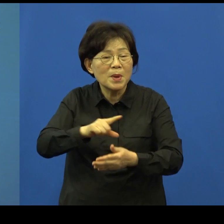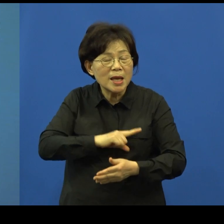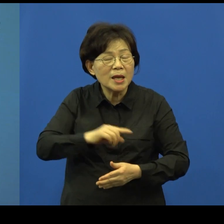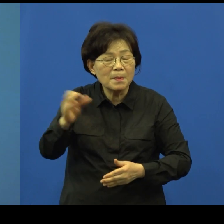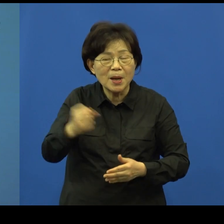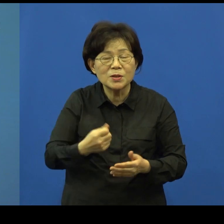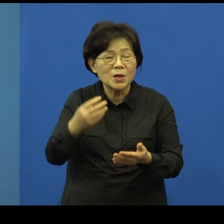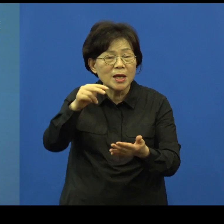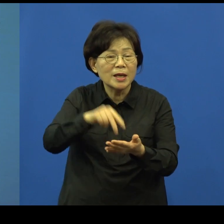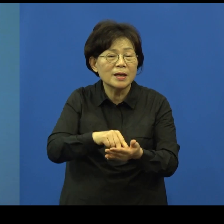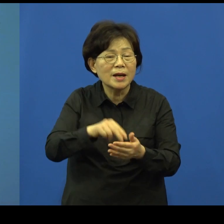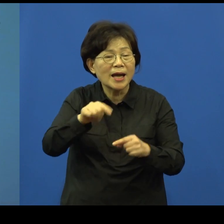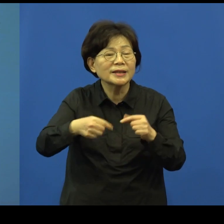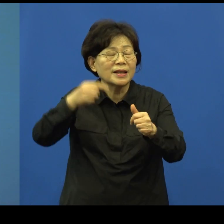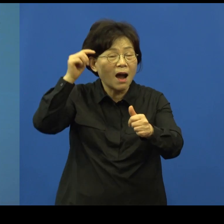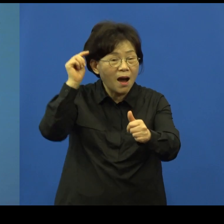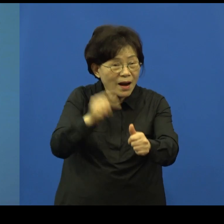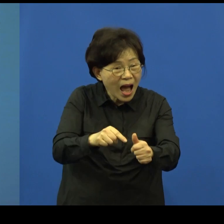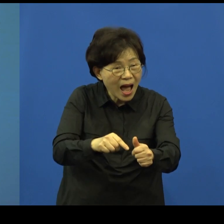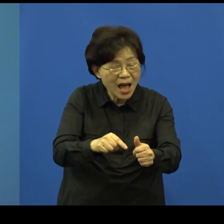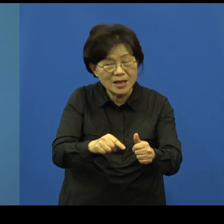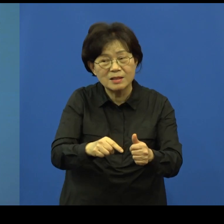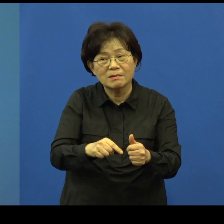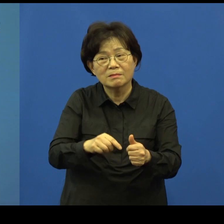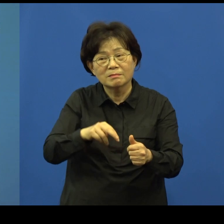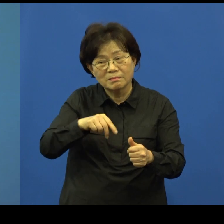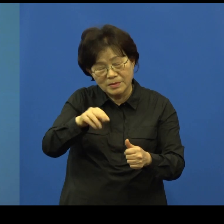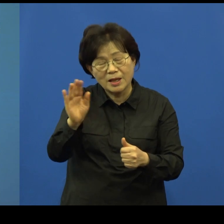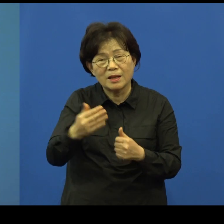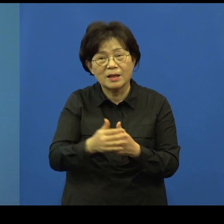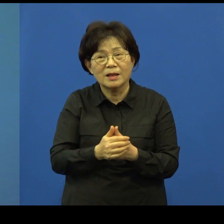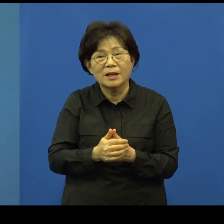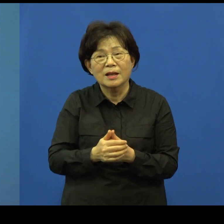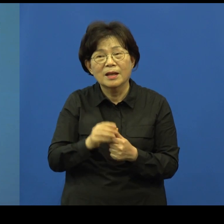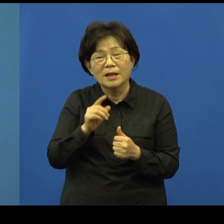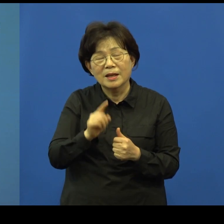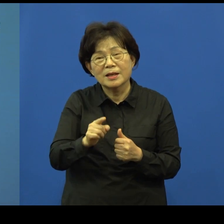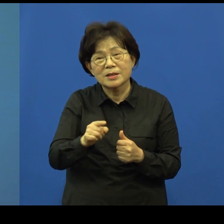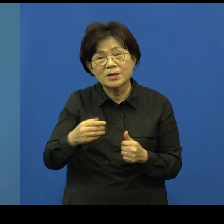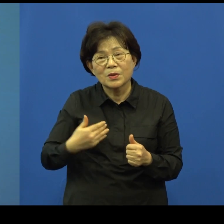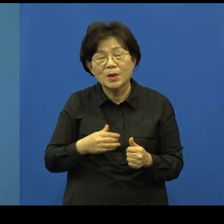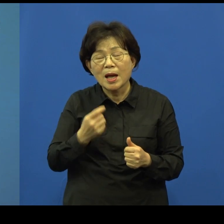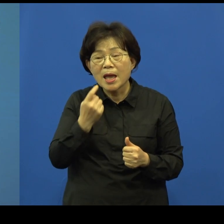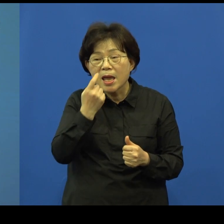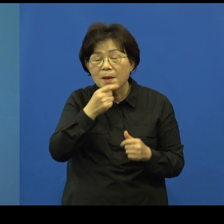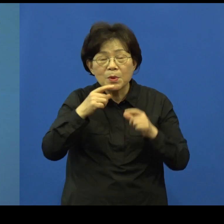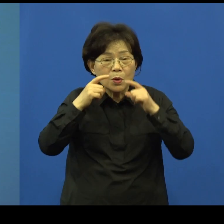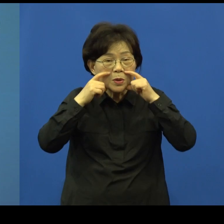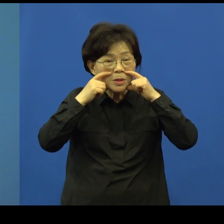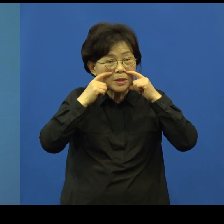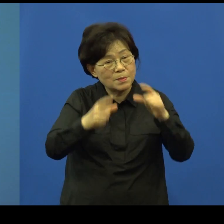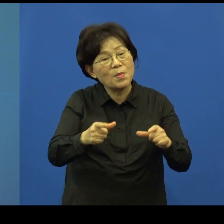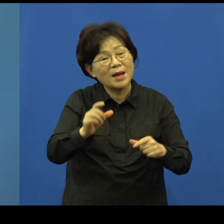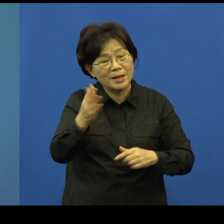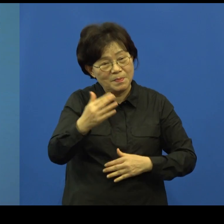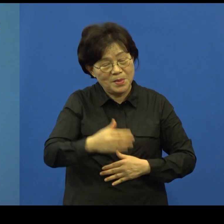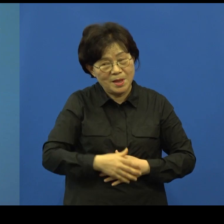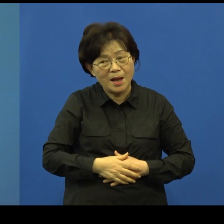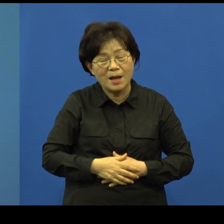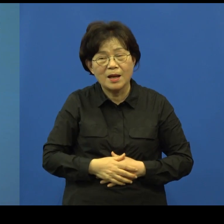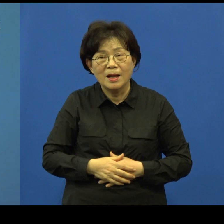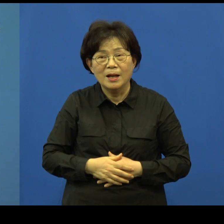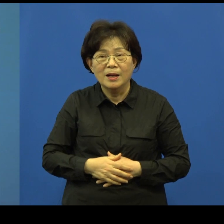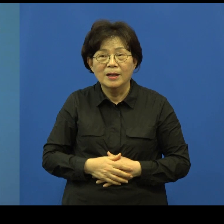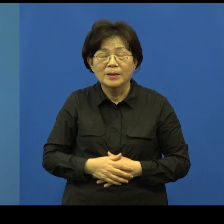이름으로 일어나 라는 거죠. 그래서 여러분, 이것은 우리가 입으로, 선포는 뭐예요? 입을 열어서 해야 되는